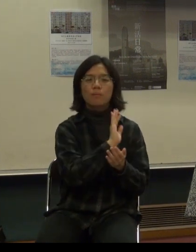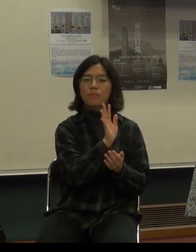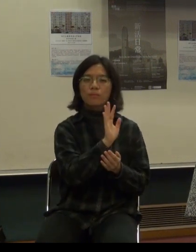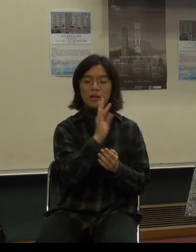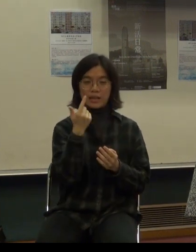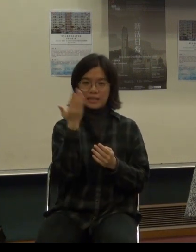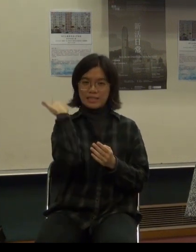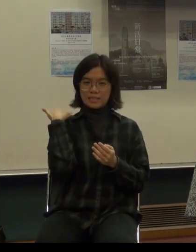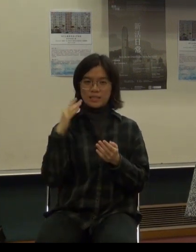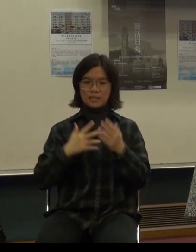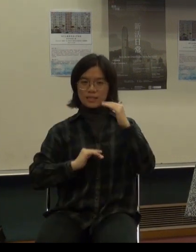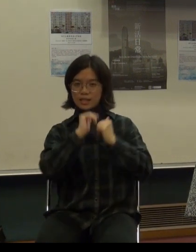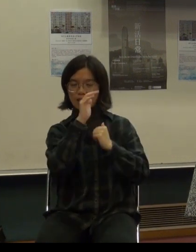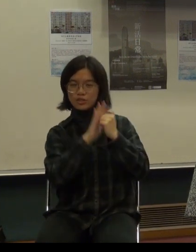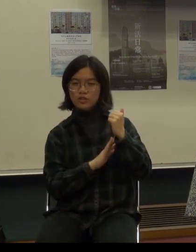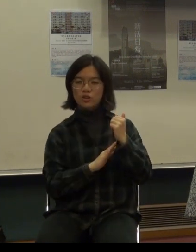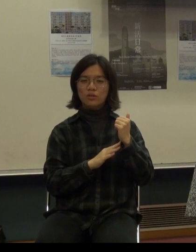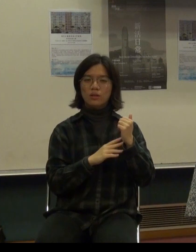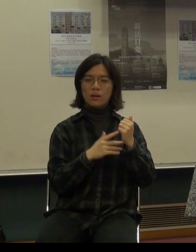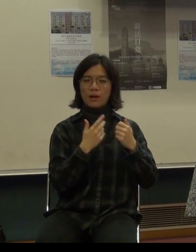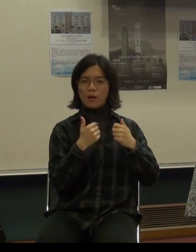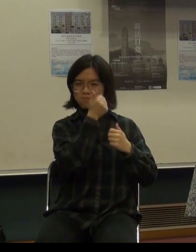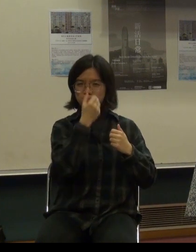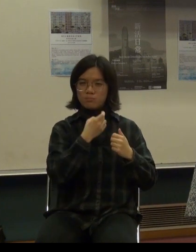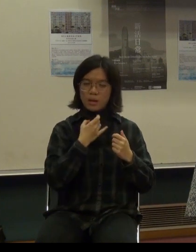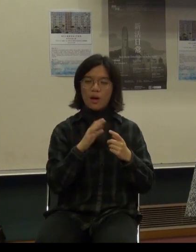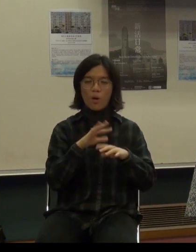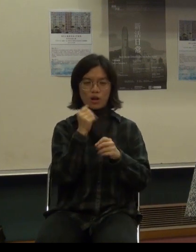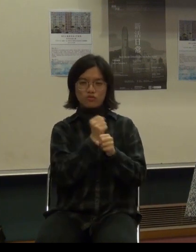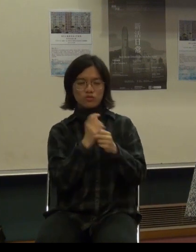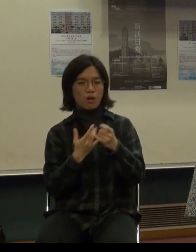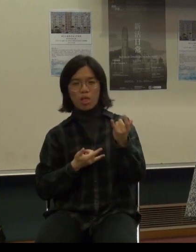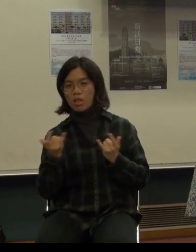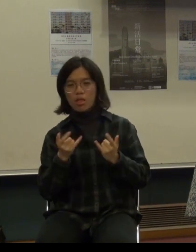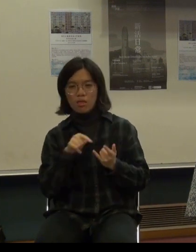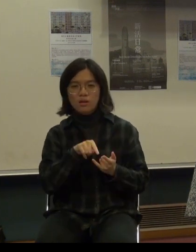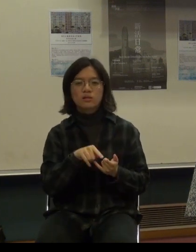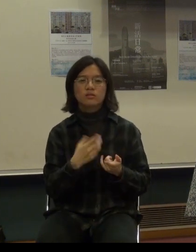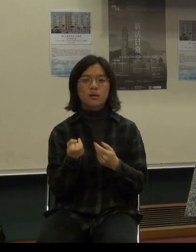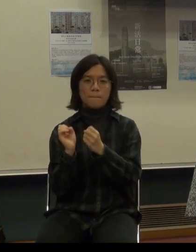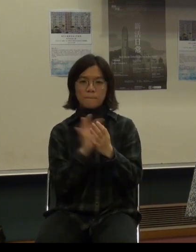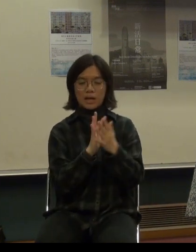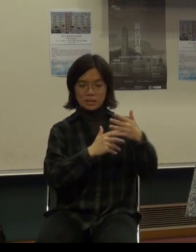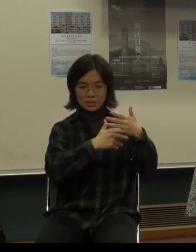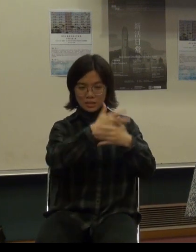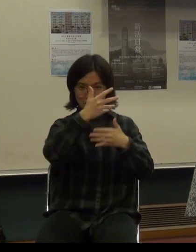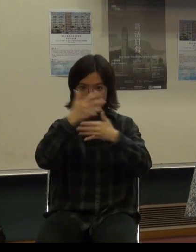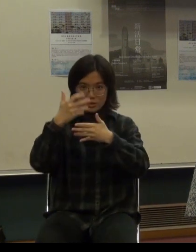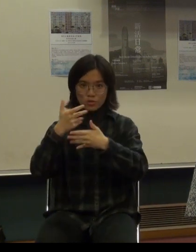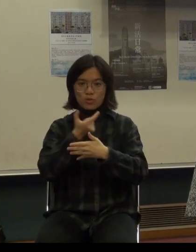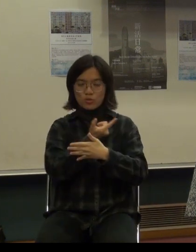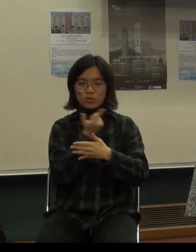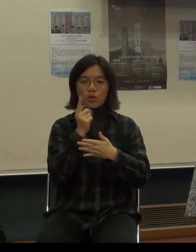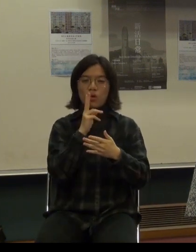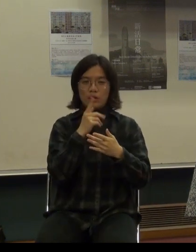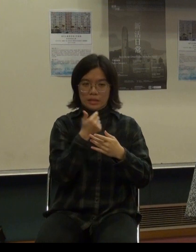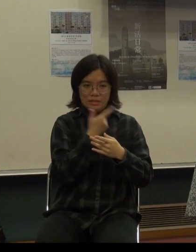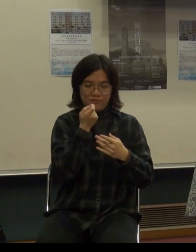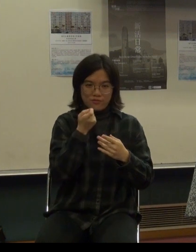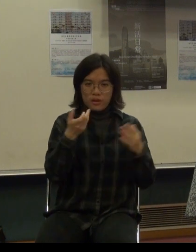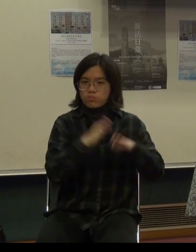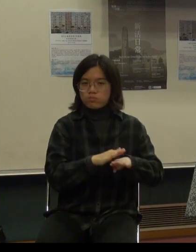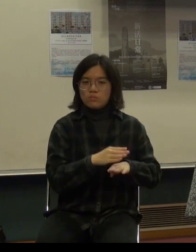當時嘅人嘅技術或者當時嘅人馬夫做出嚟嘅嘢，令到咧我哋有好多嘅樓咧係咁短